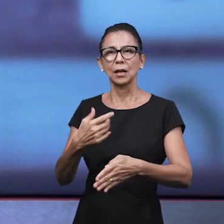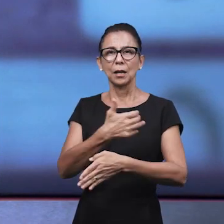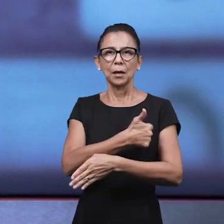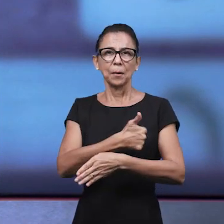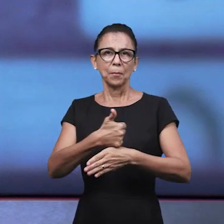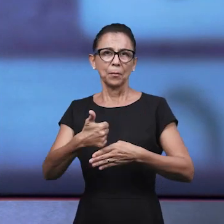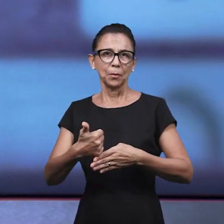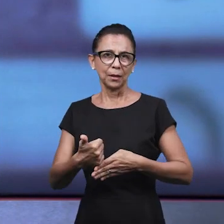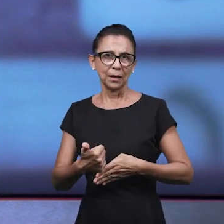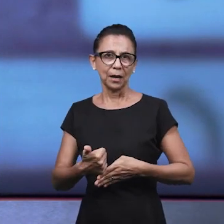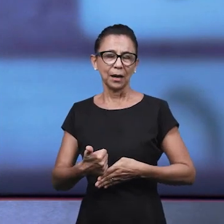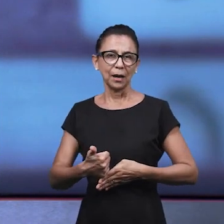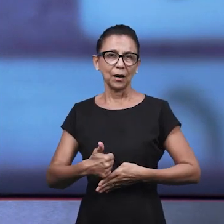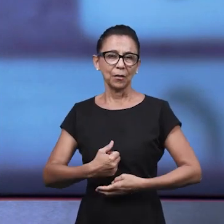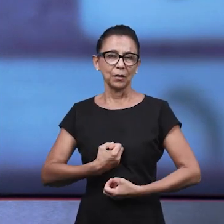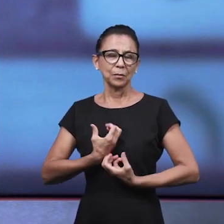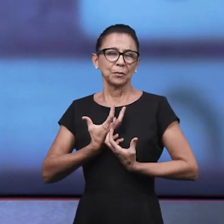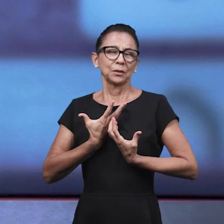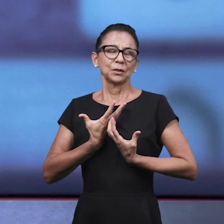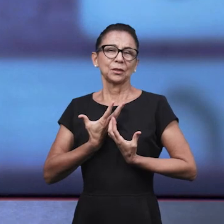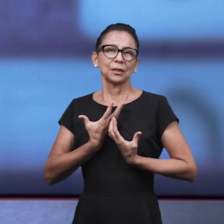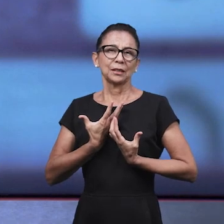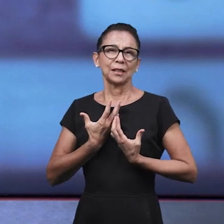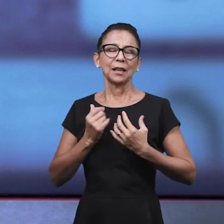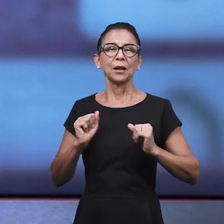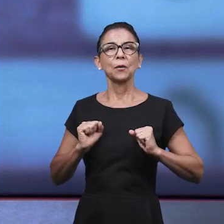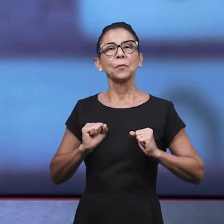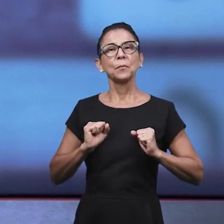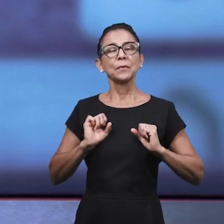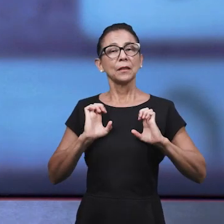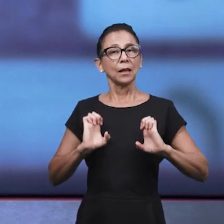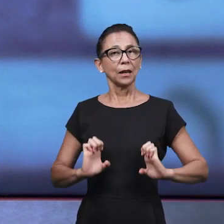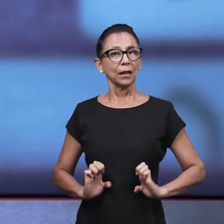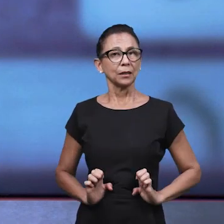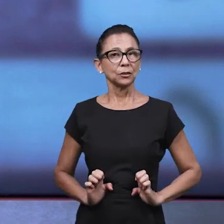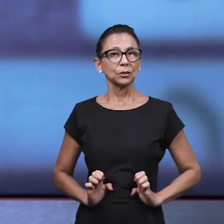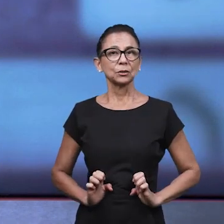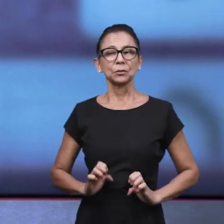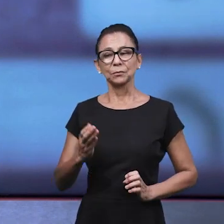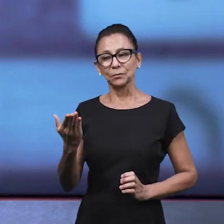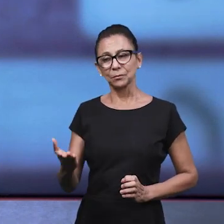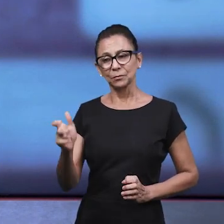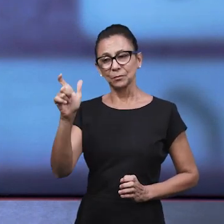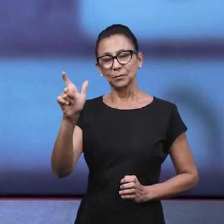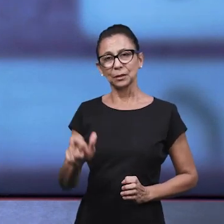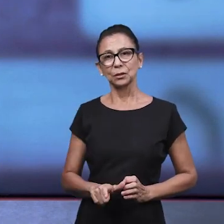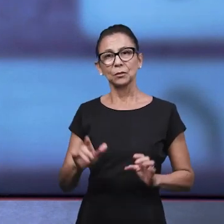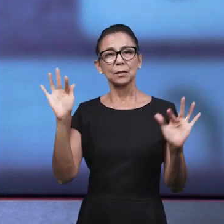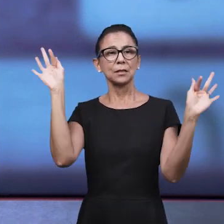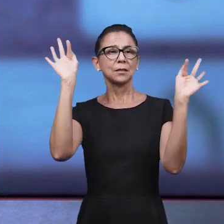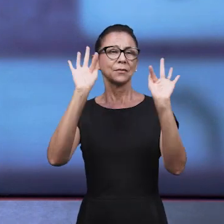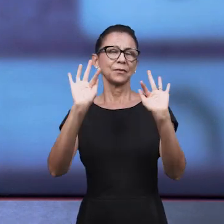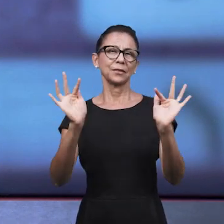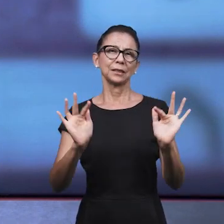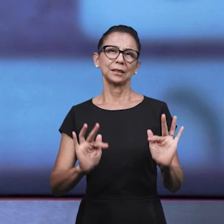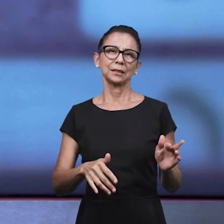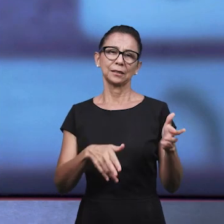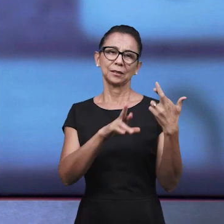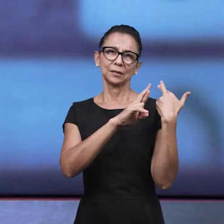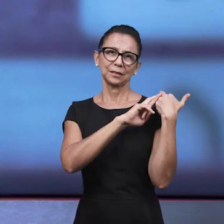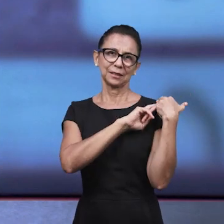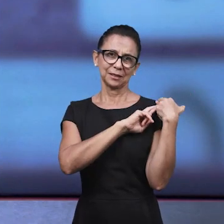leur patrimoine moral, émotionnel, éthique et social et être des